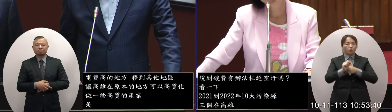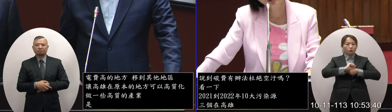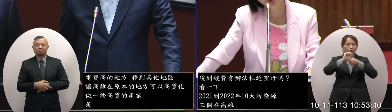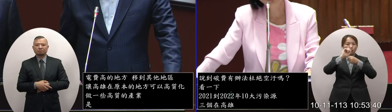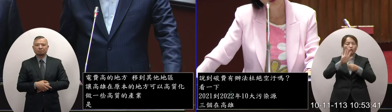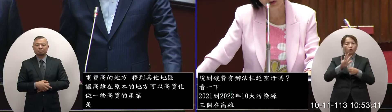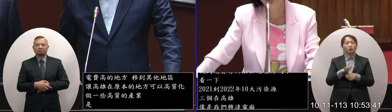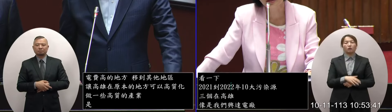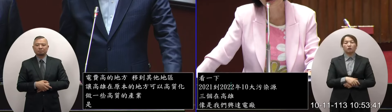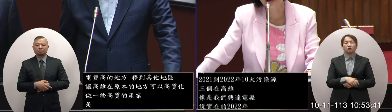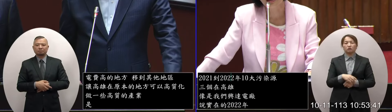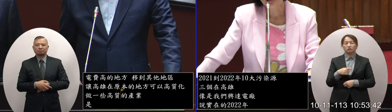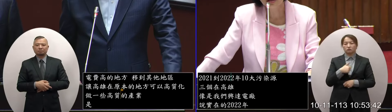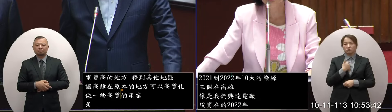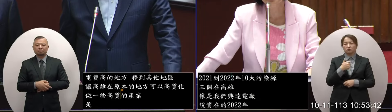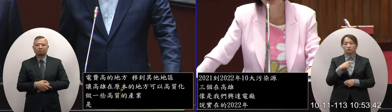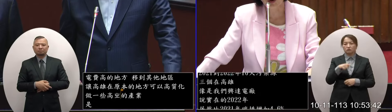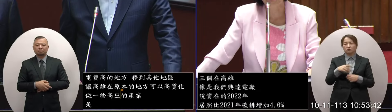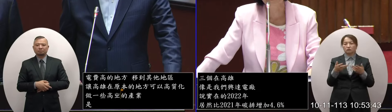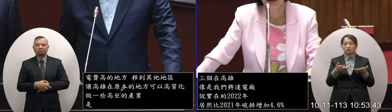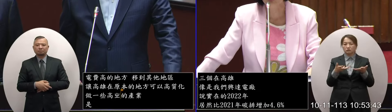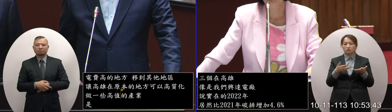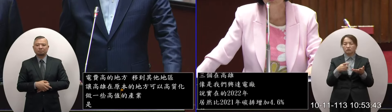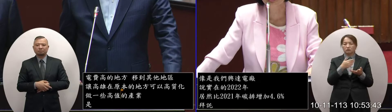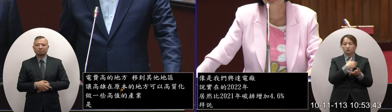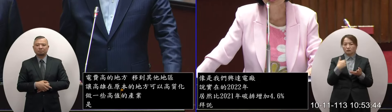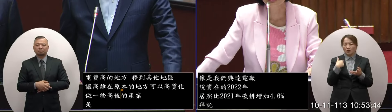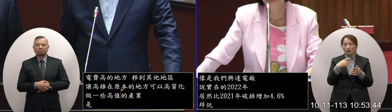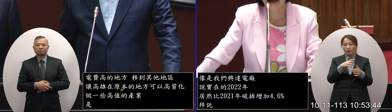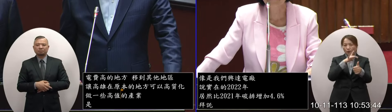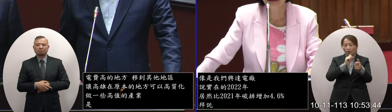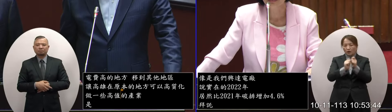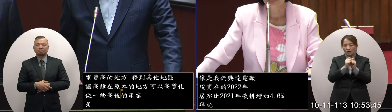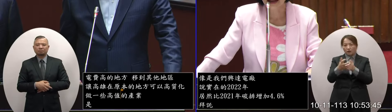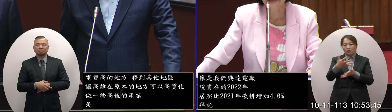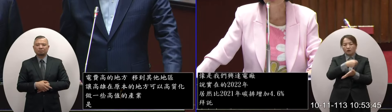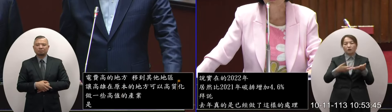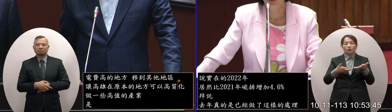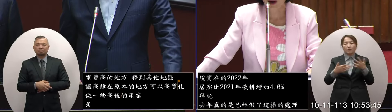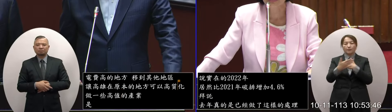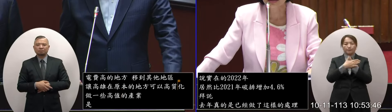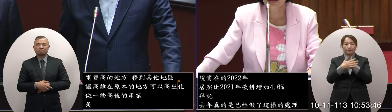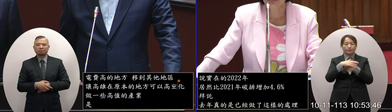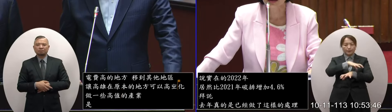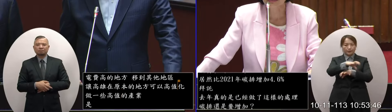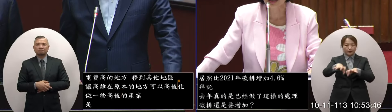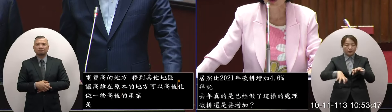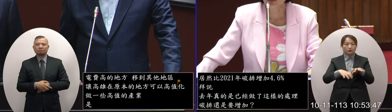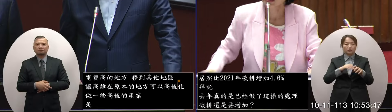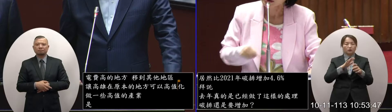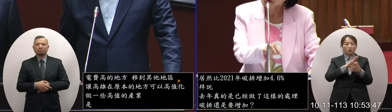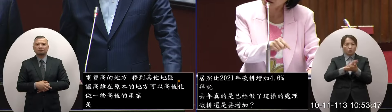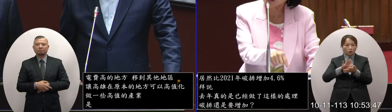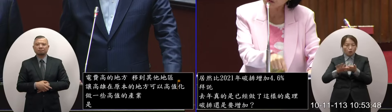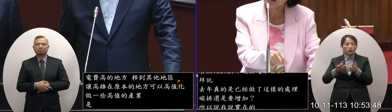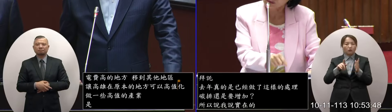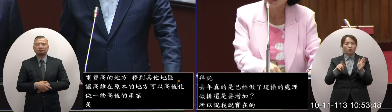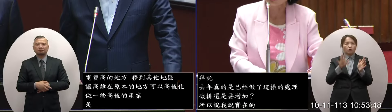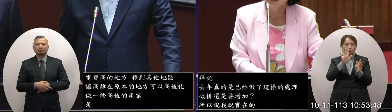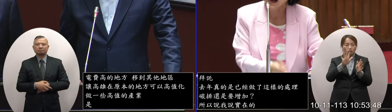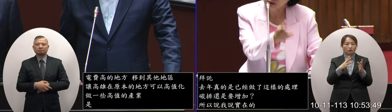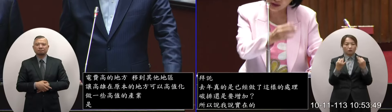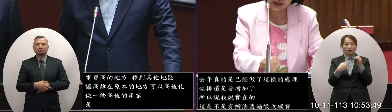加，所以说我说实在的，这是不是有办法透过征收这个碳费来让我们环境更加永续？这个